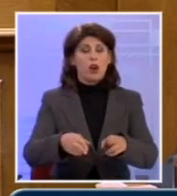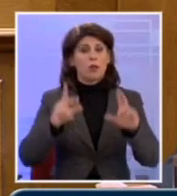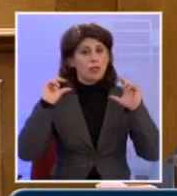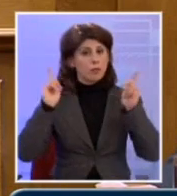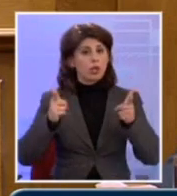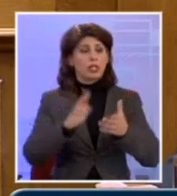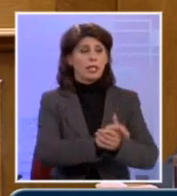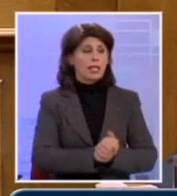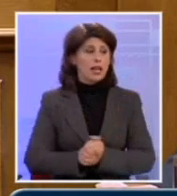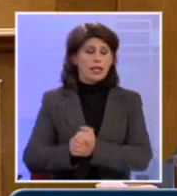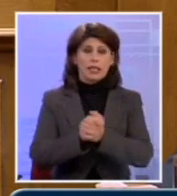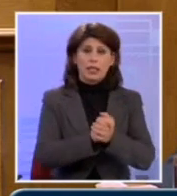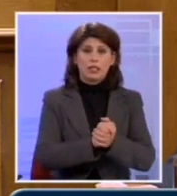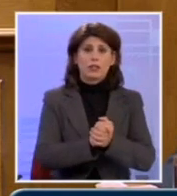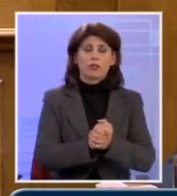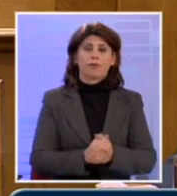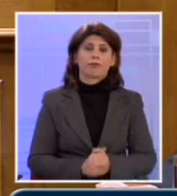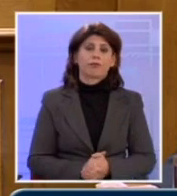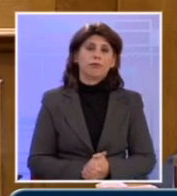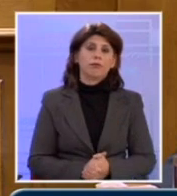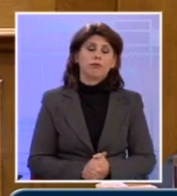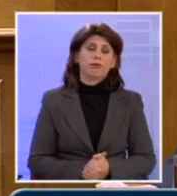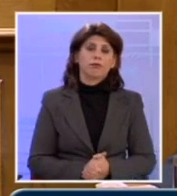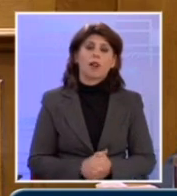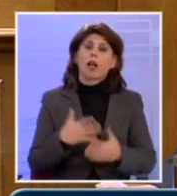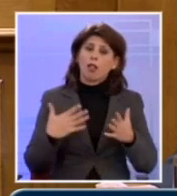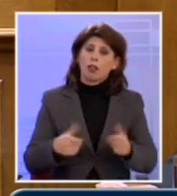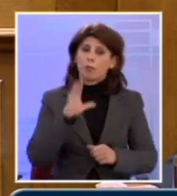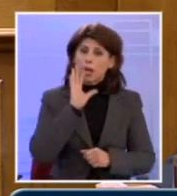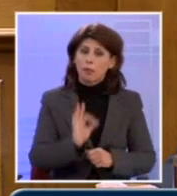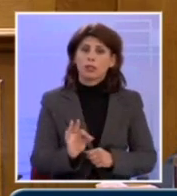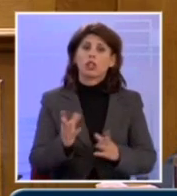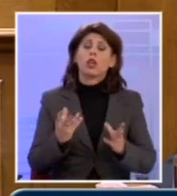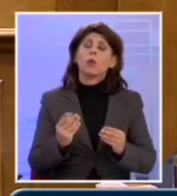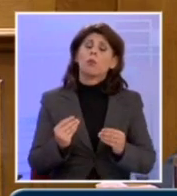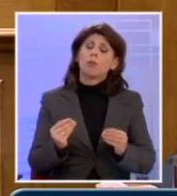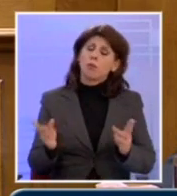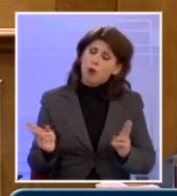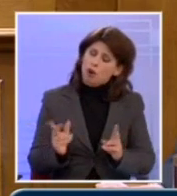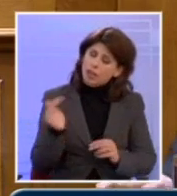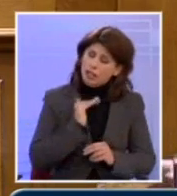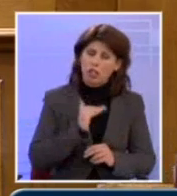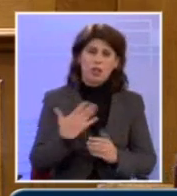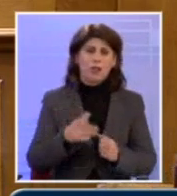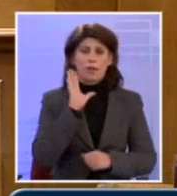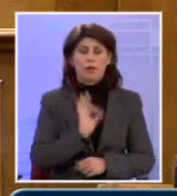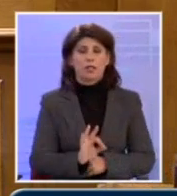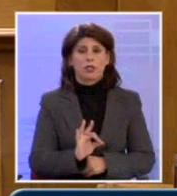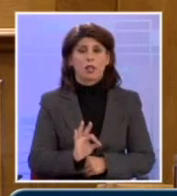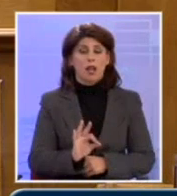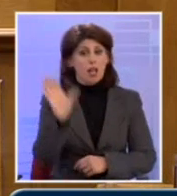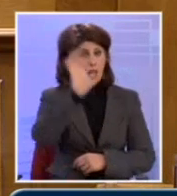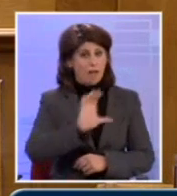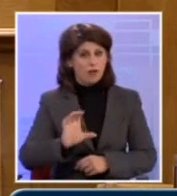δημοκρατίας και αλληλεγγύης θα είναι πραγματικότητας πολύ σύντομα. Η Ευρώπη λοιπόν του